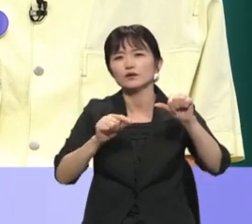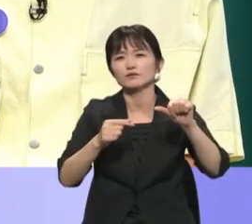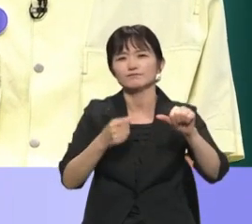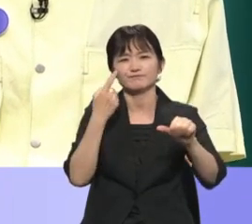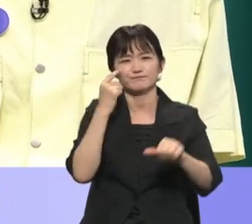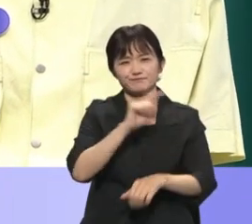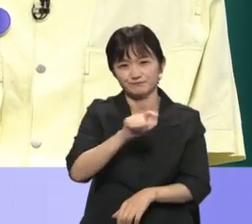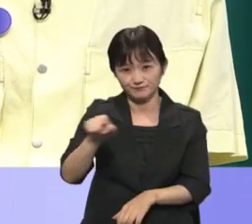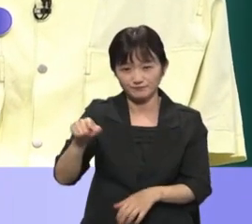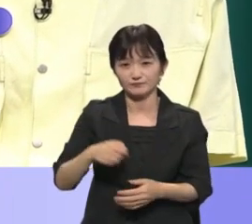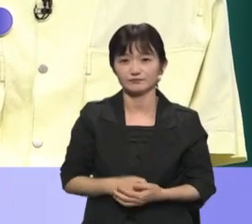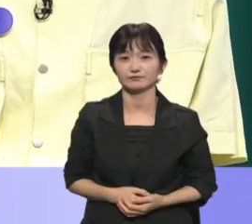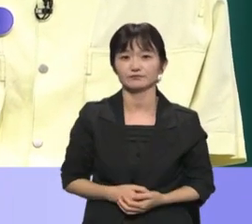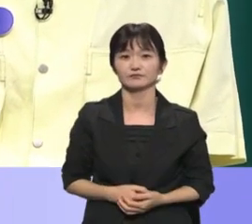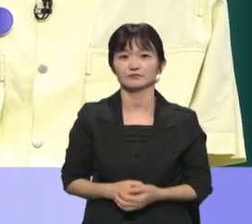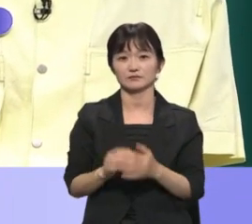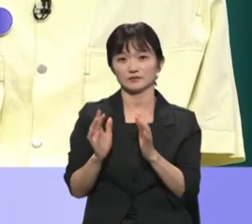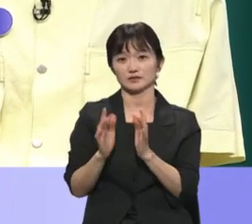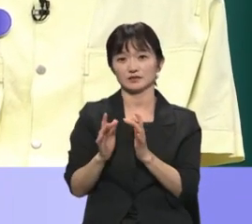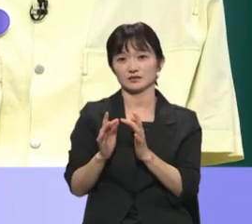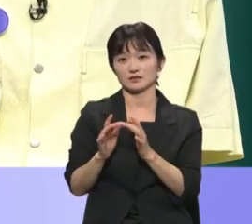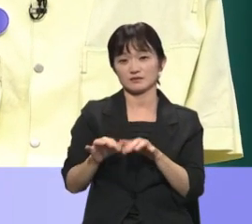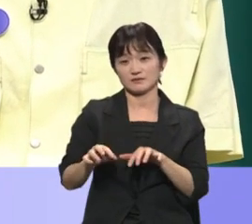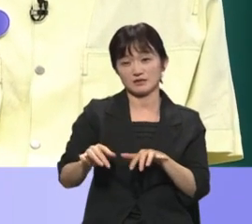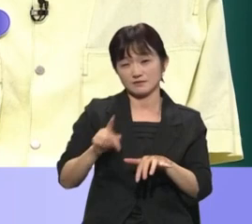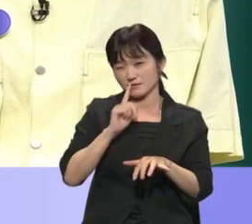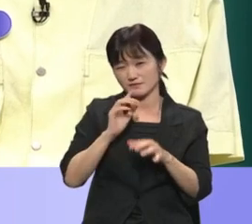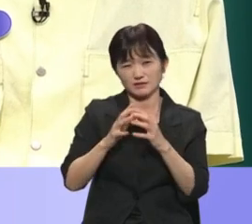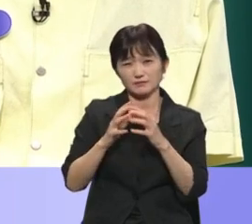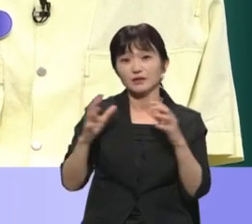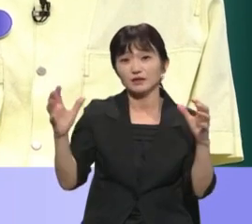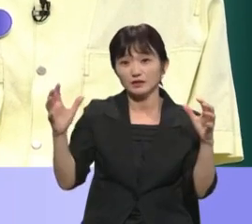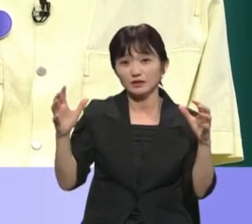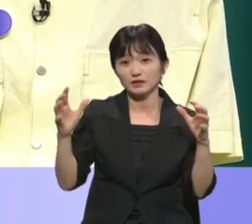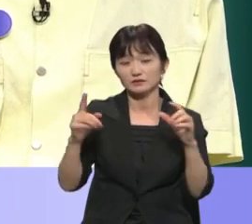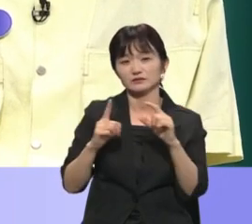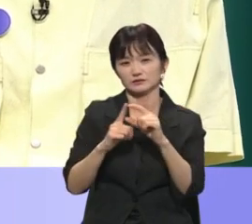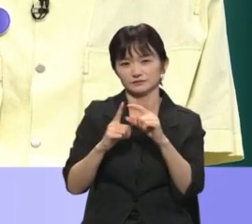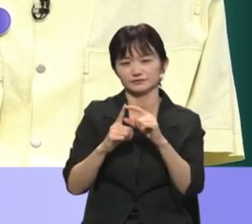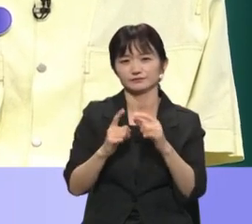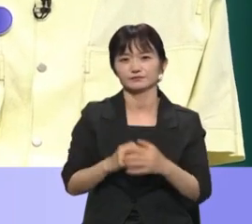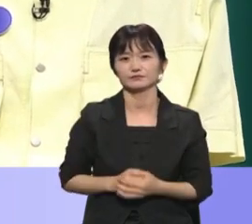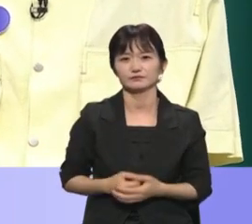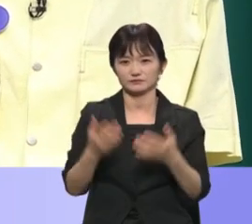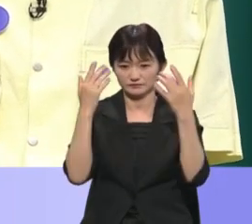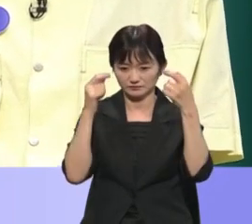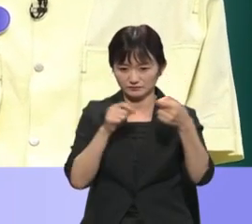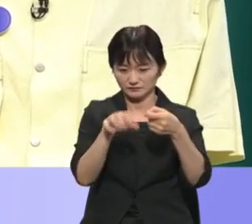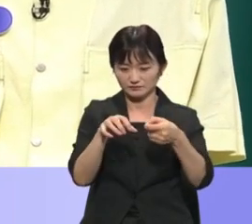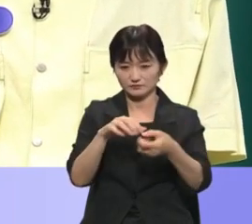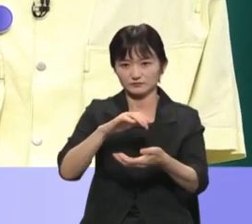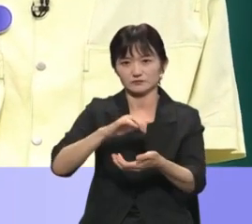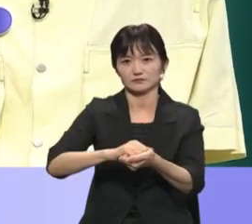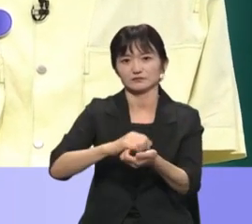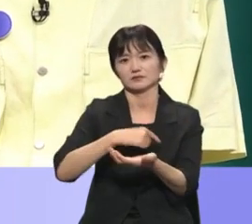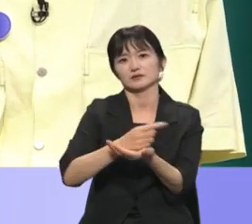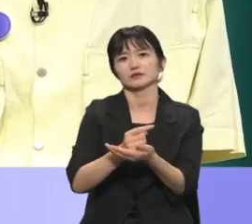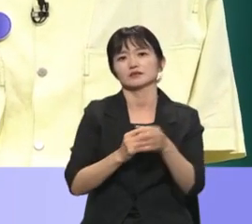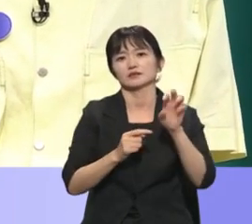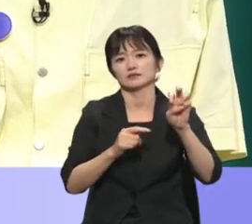사실이 스쿨존 온라인에서 항상 논란이 많은 그런 키워드입니다 디스쿨존 제한속도가